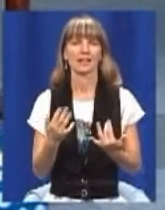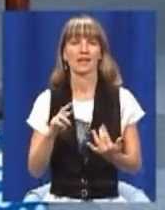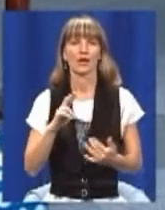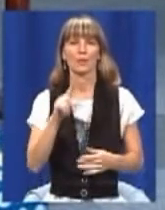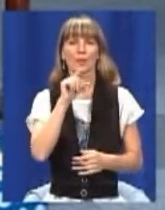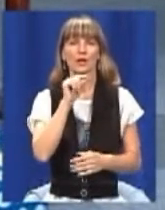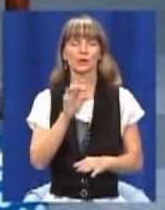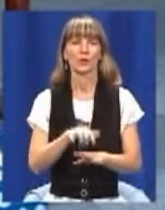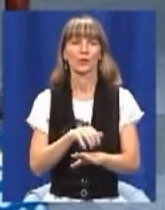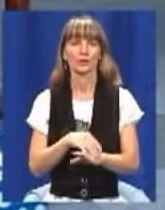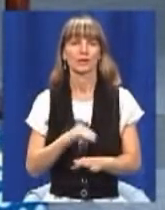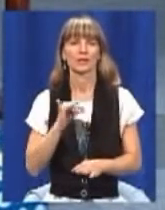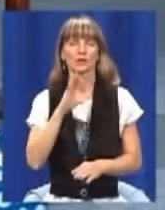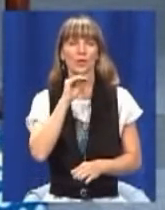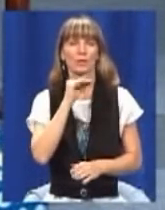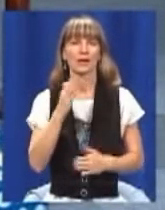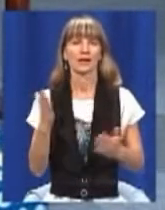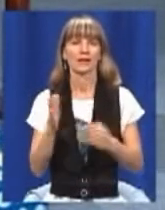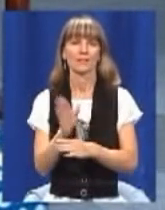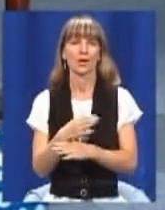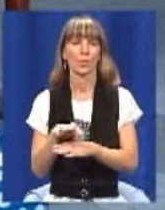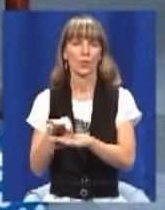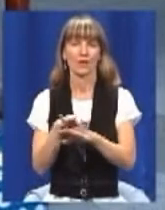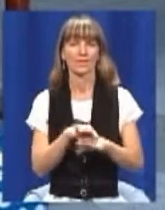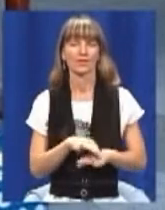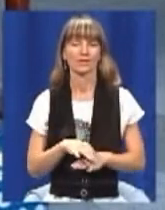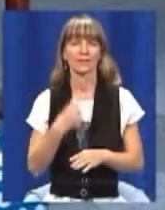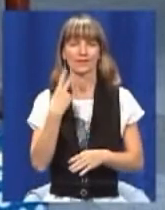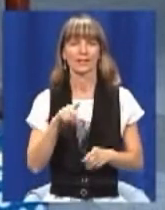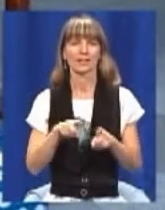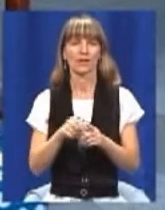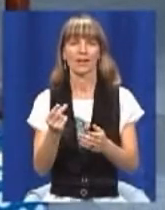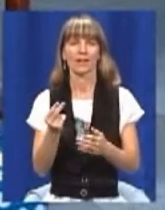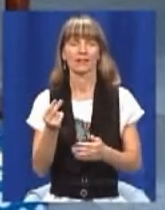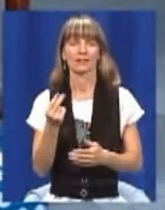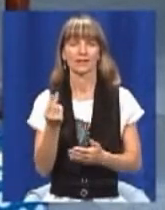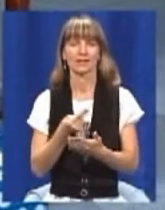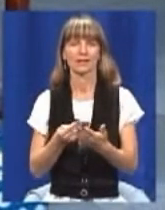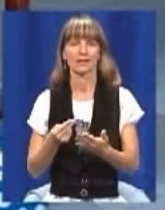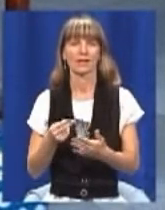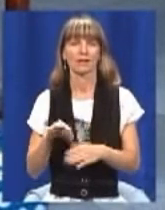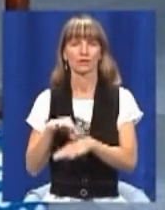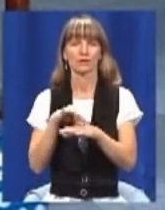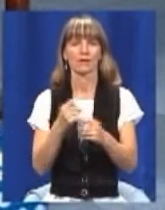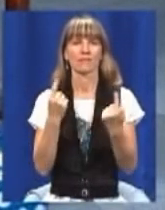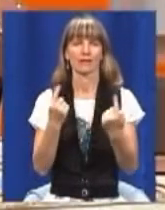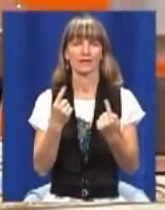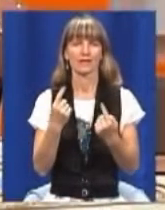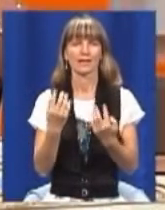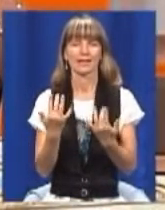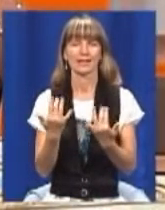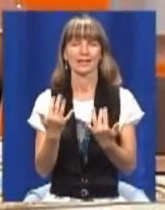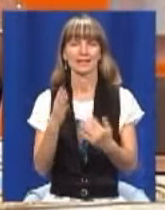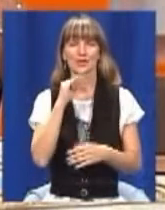пташок, як котиків, так і навіть собачок, яких вигулюють. До речі, бачила часто таку картину, коли вигулюють велетенську кучу собак.